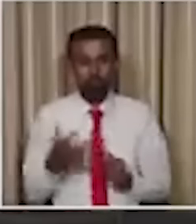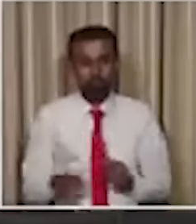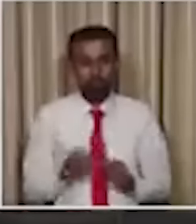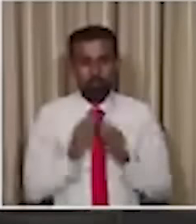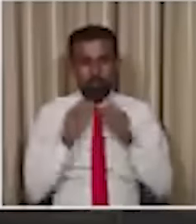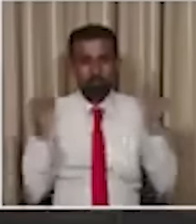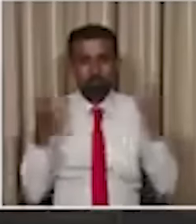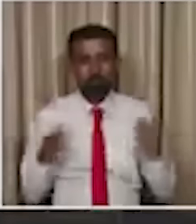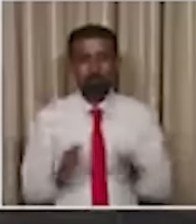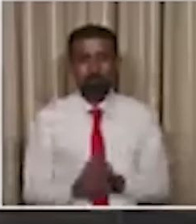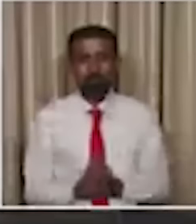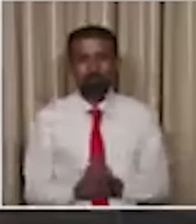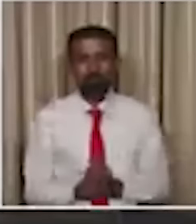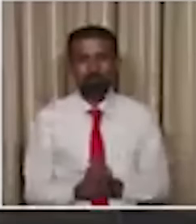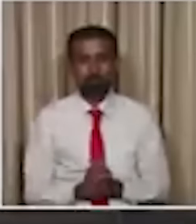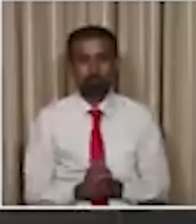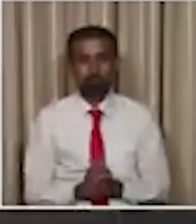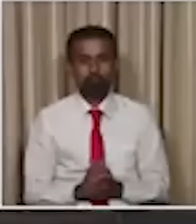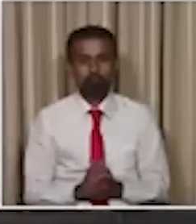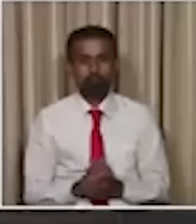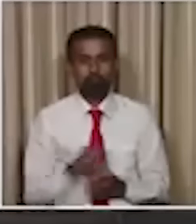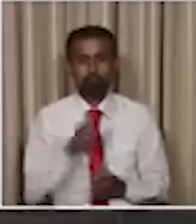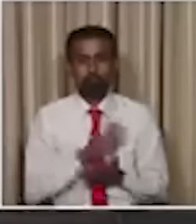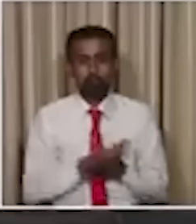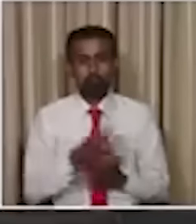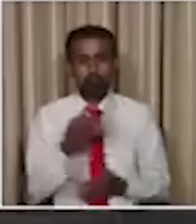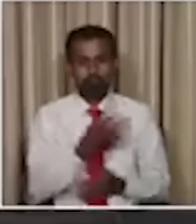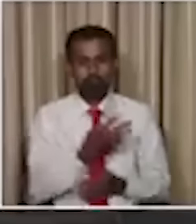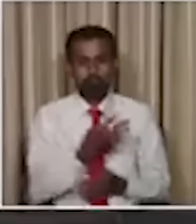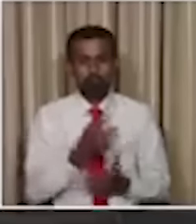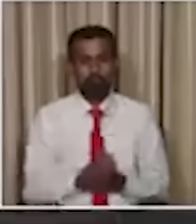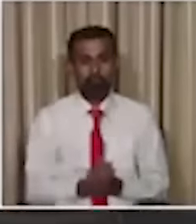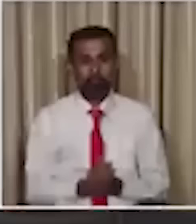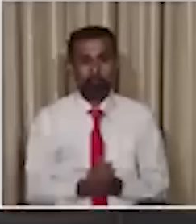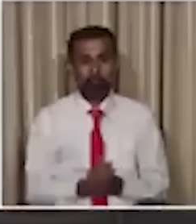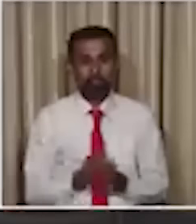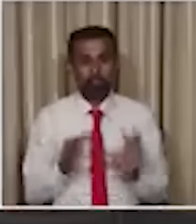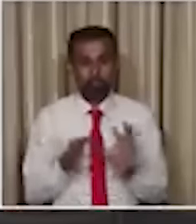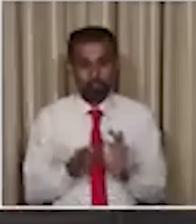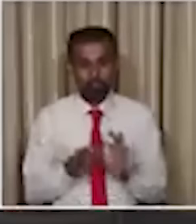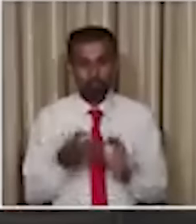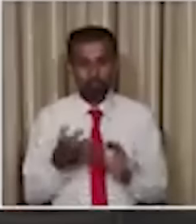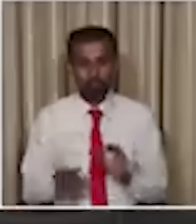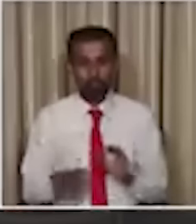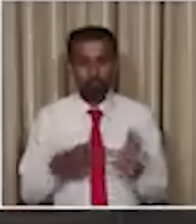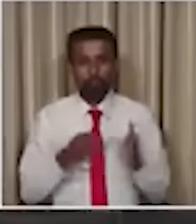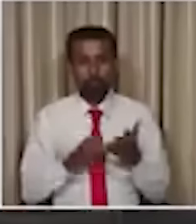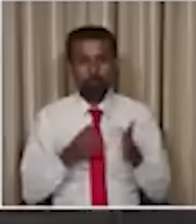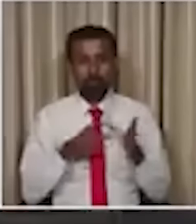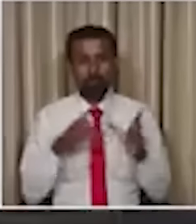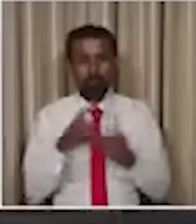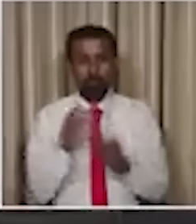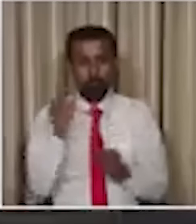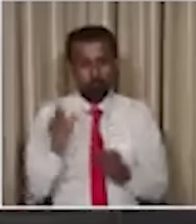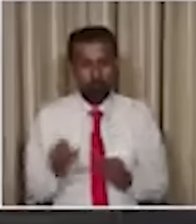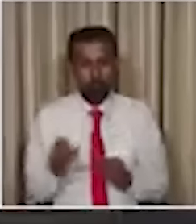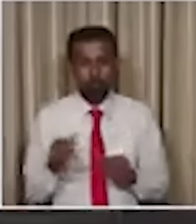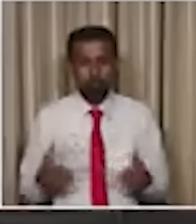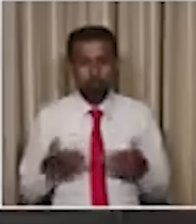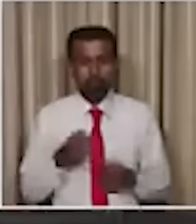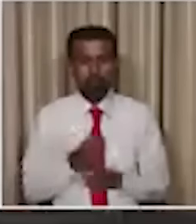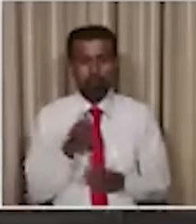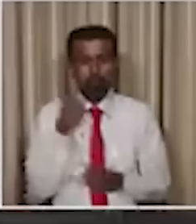ප්‍රකාශ කරලා තියෙනවා. ඒ වගේම චැනල් ෆෝ නාලිකාවට සම්බන්ධ වූ අසාද් මෞලානා නැමැත්තා විසින් වත්මන්